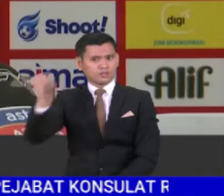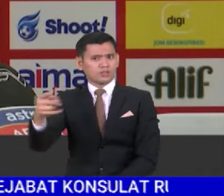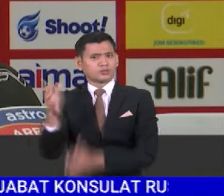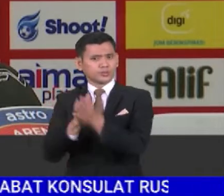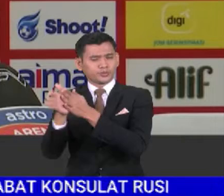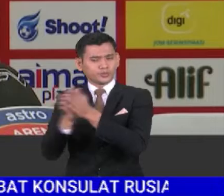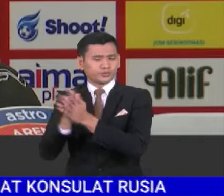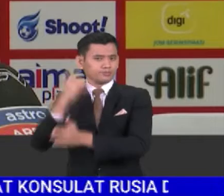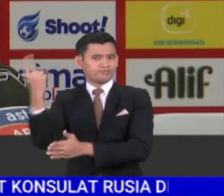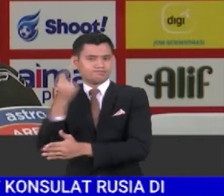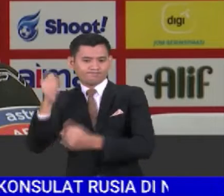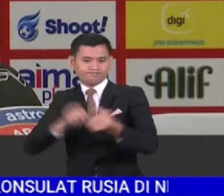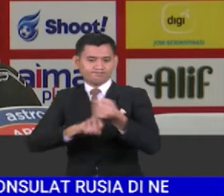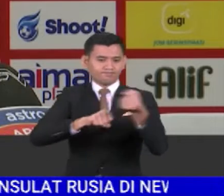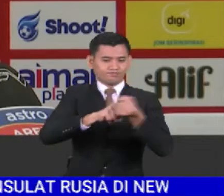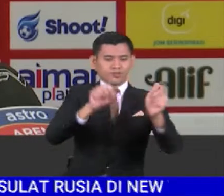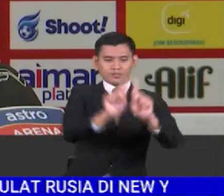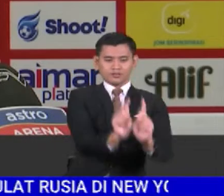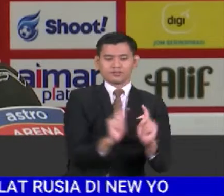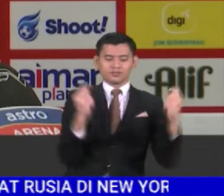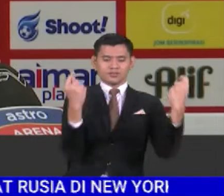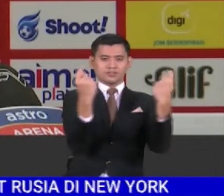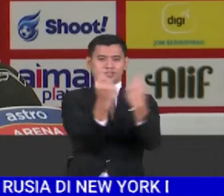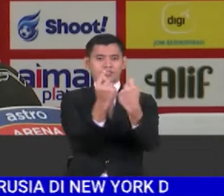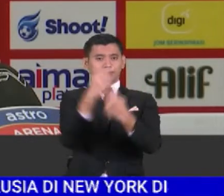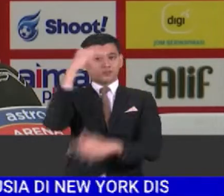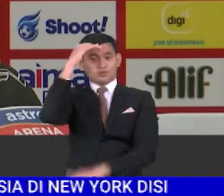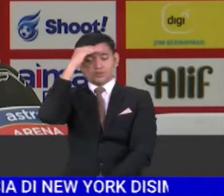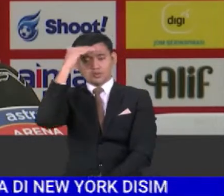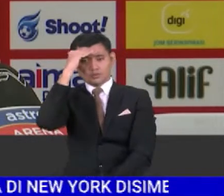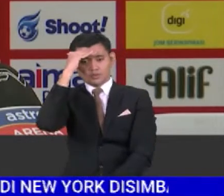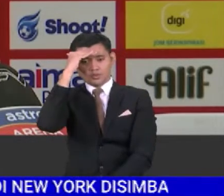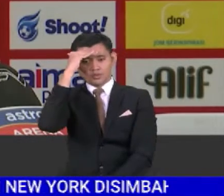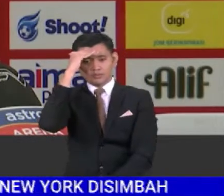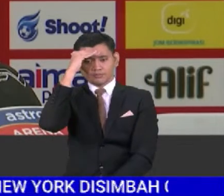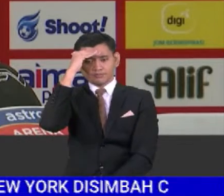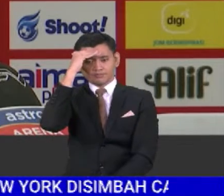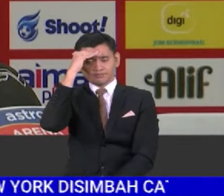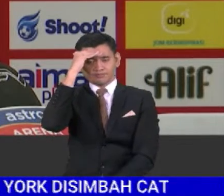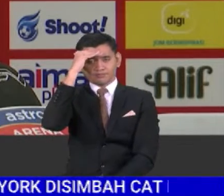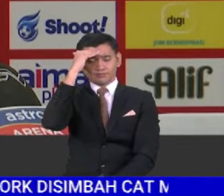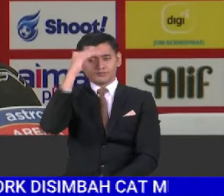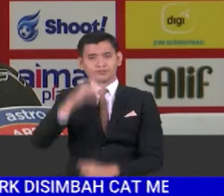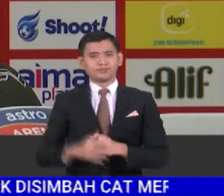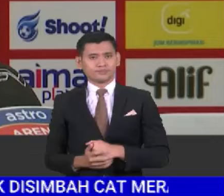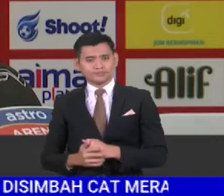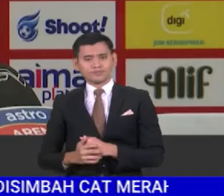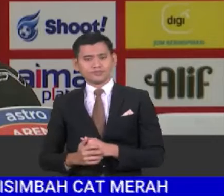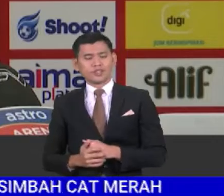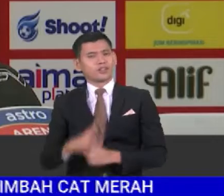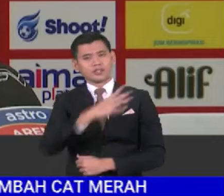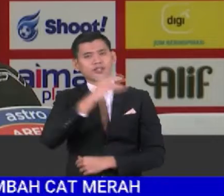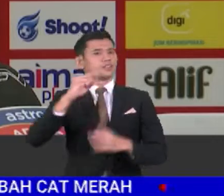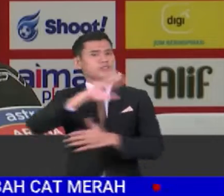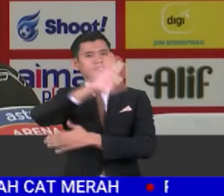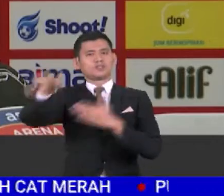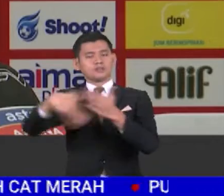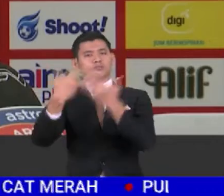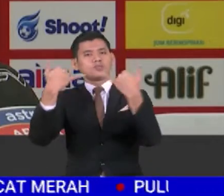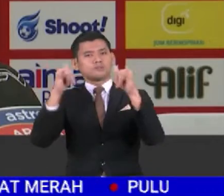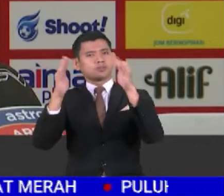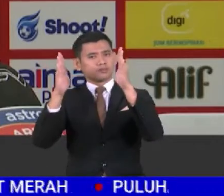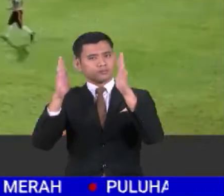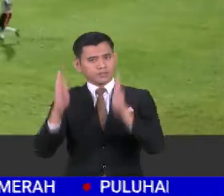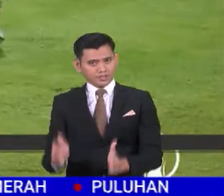Again, very very very excited for this situation. My family, my players. It's a great